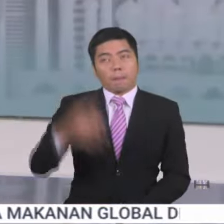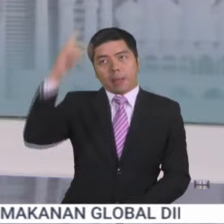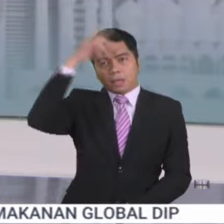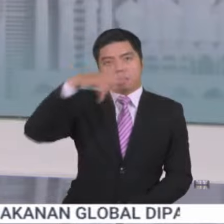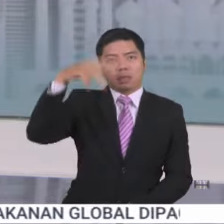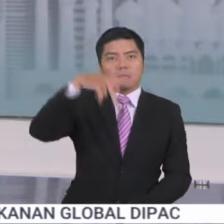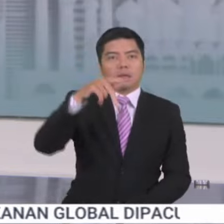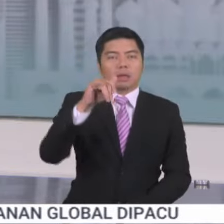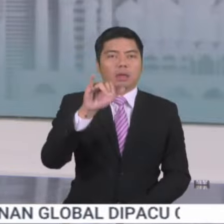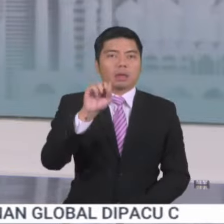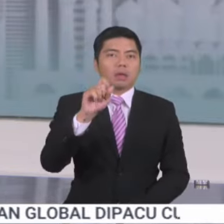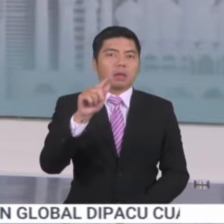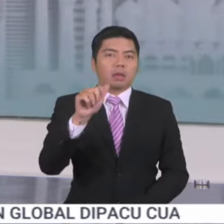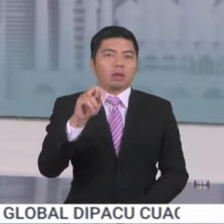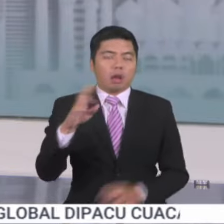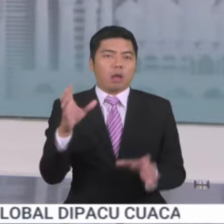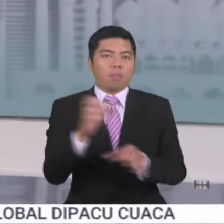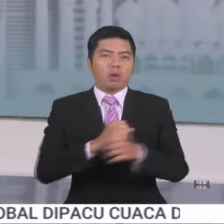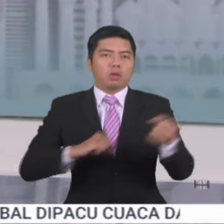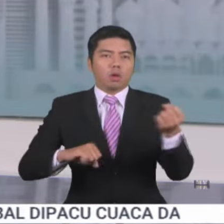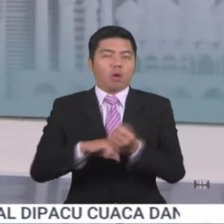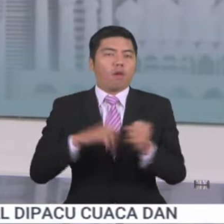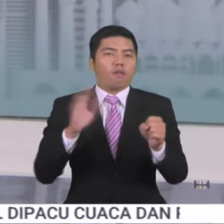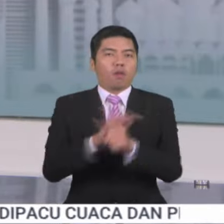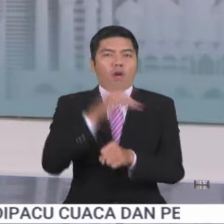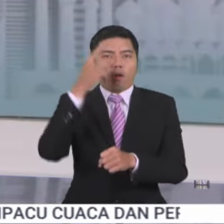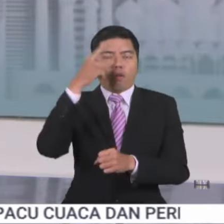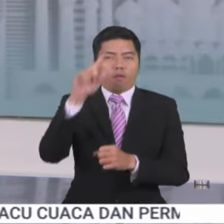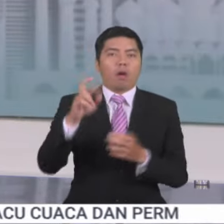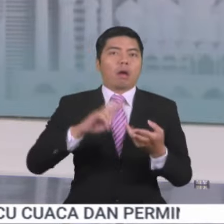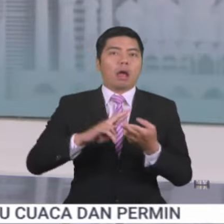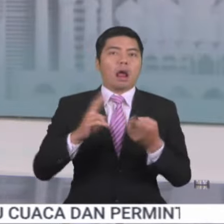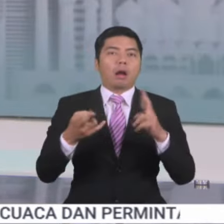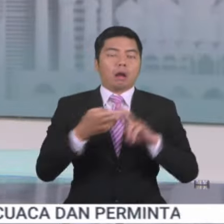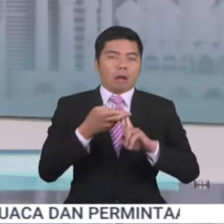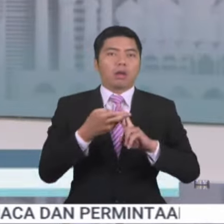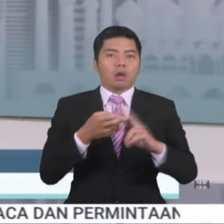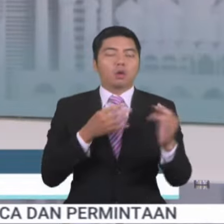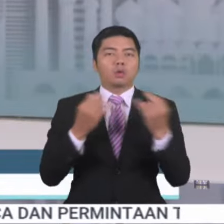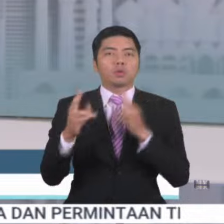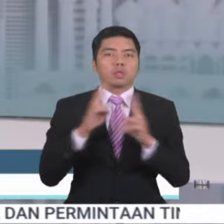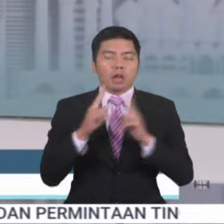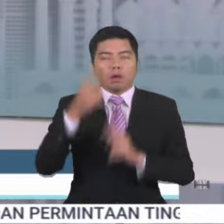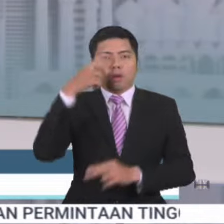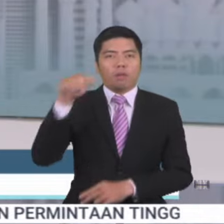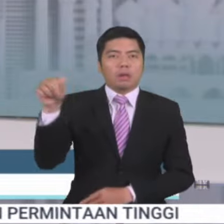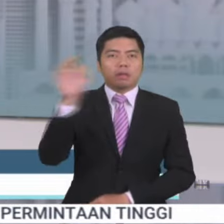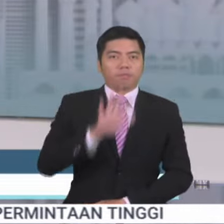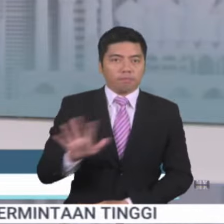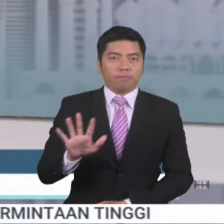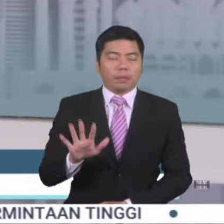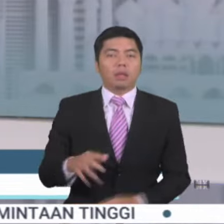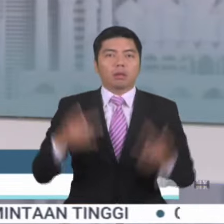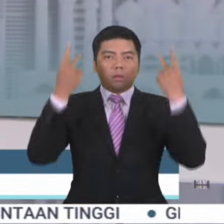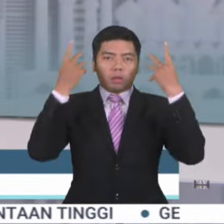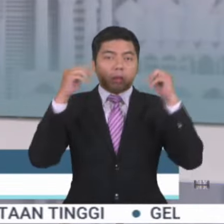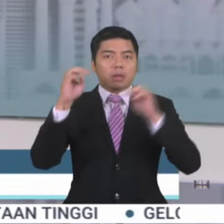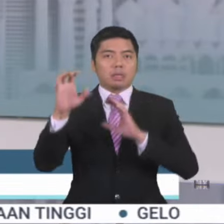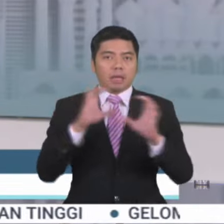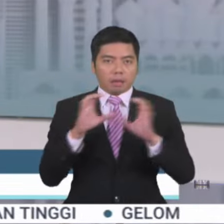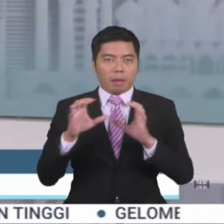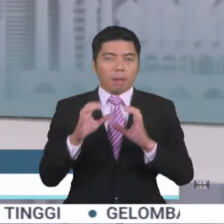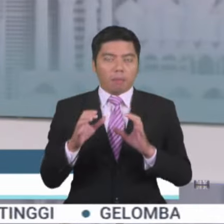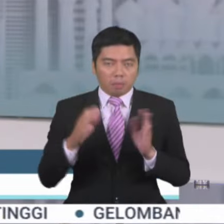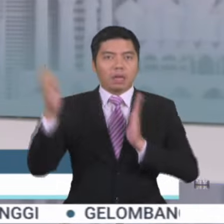Pakistan mendapat sokongan penuh untuk menjadi rakan dialog penuh dengan ASEAN. Perdana Menteri Datuk Seri Anwar Ibrahim berkata Malaysia